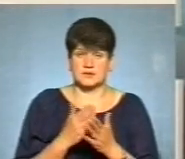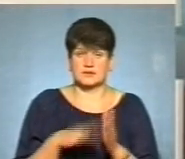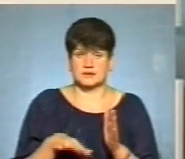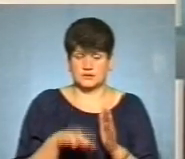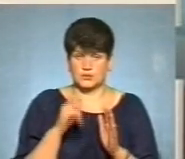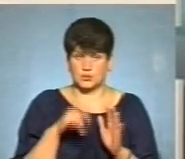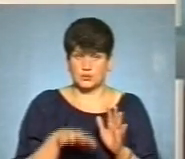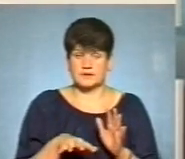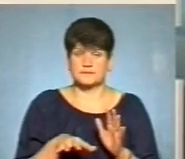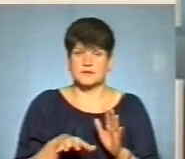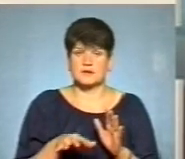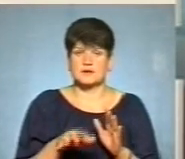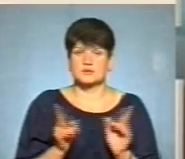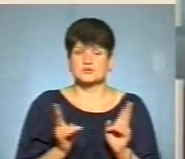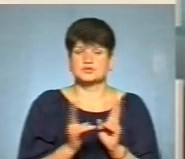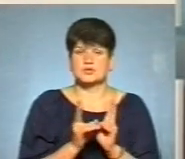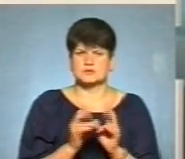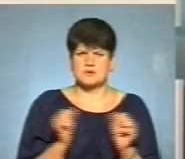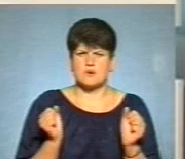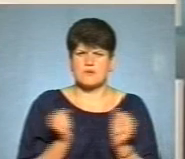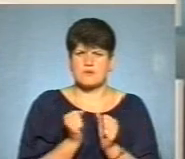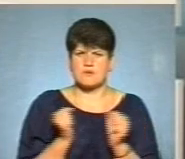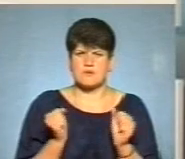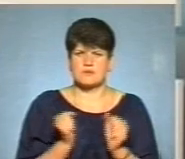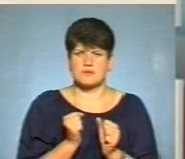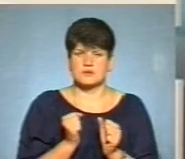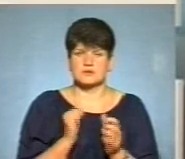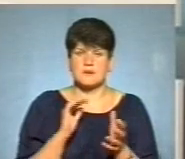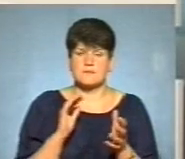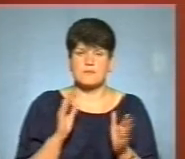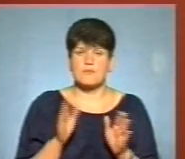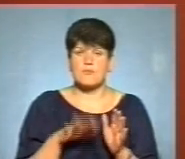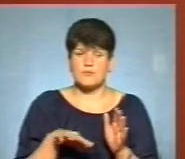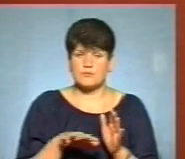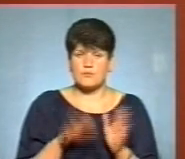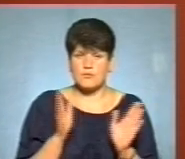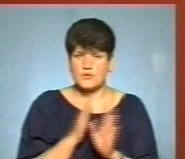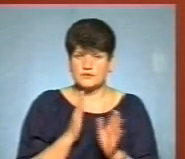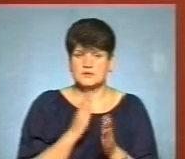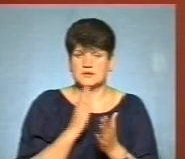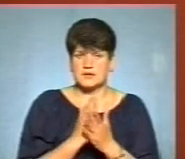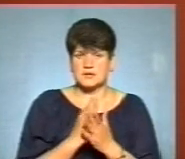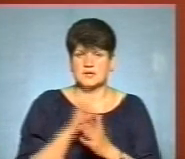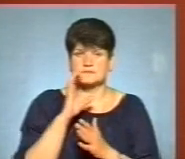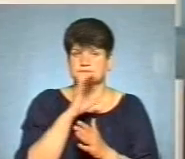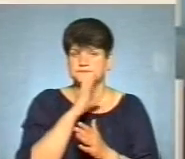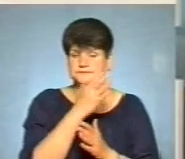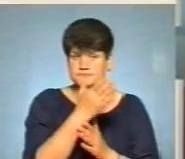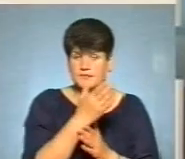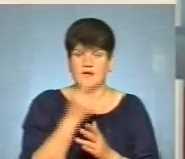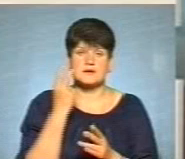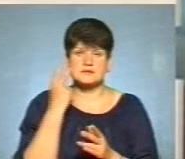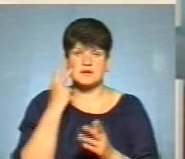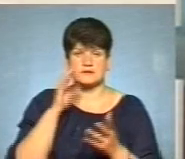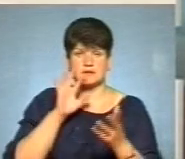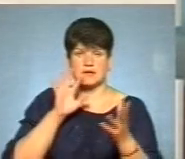теренах України, з прохолодним вологим повітрям, яке рухається в нашу сторону з Атлантичного океану. І завжди на стику